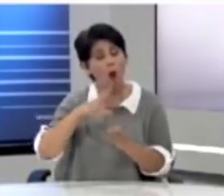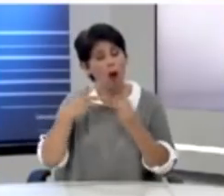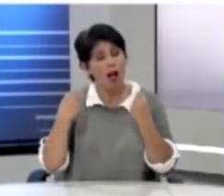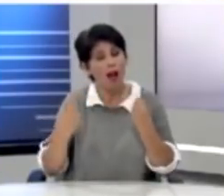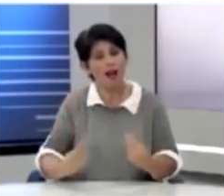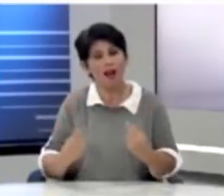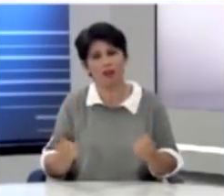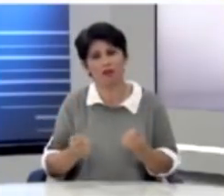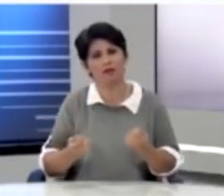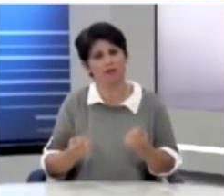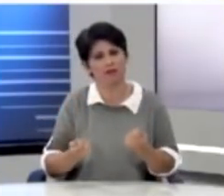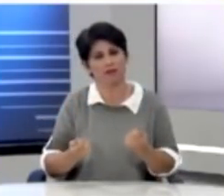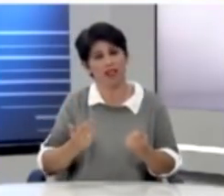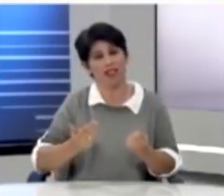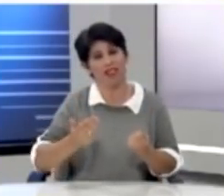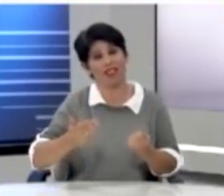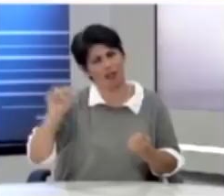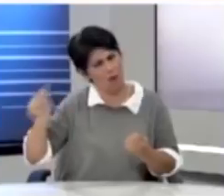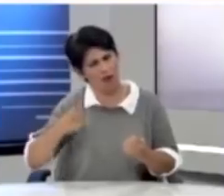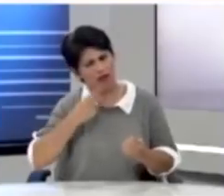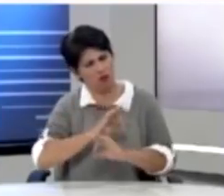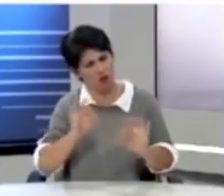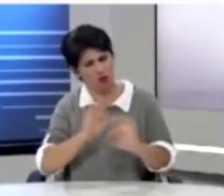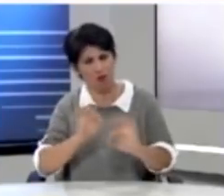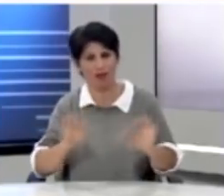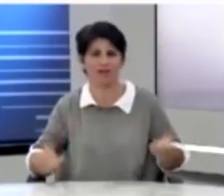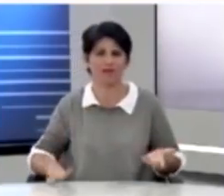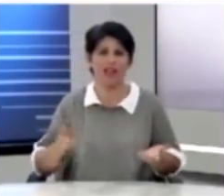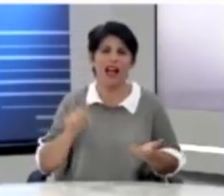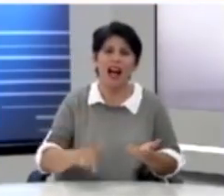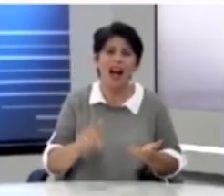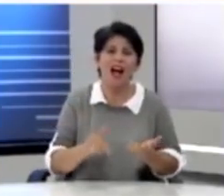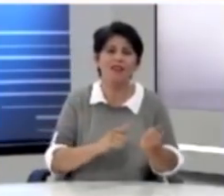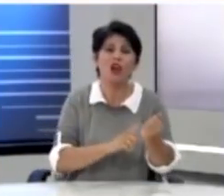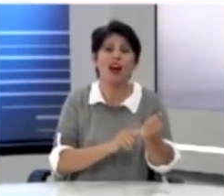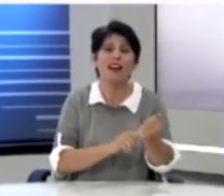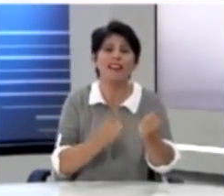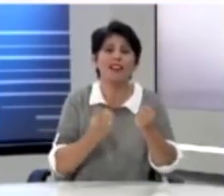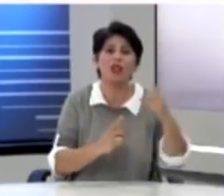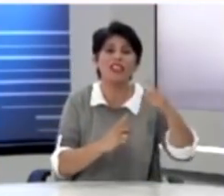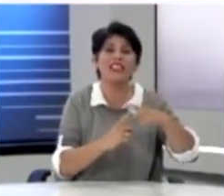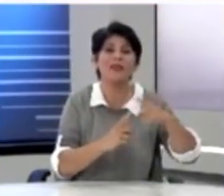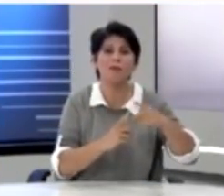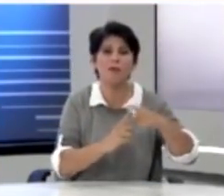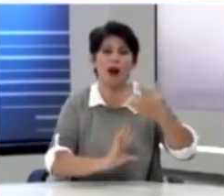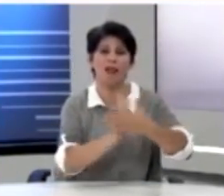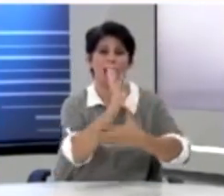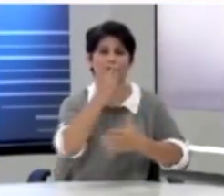καμωμένα θα προκύπτουν. Συνεχώς. Αυτός είναι ο χαρακτήρας της ανάπτυξης που προωθείτε,